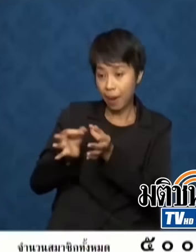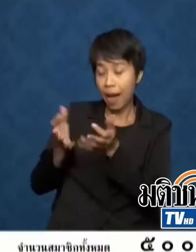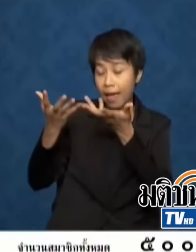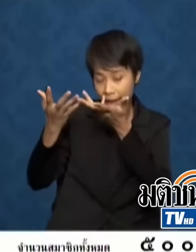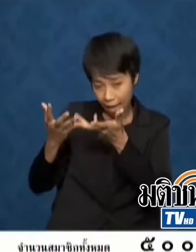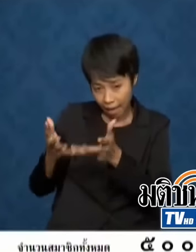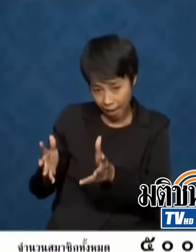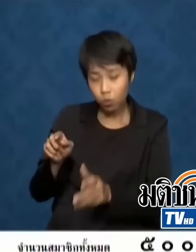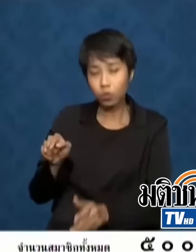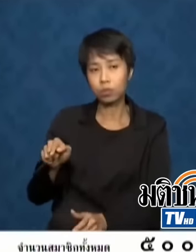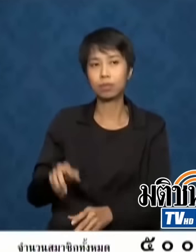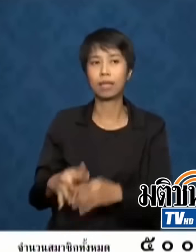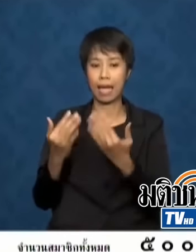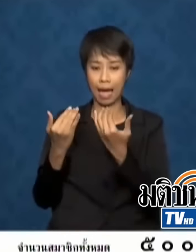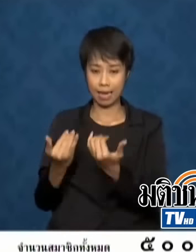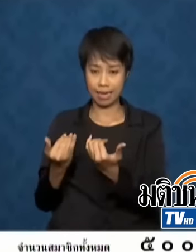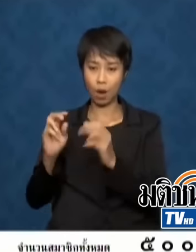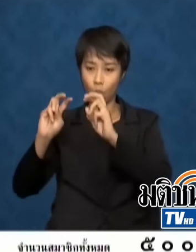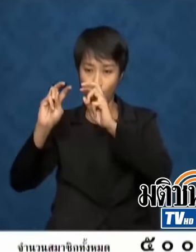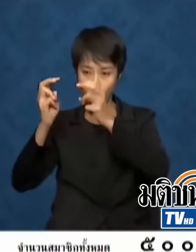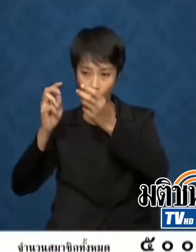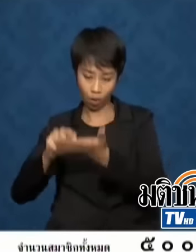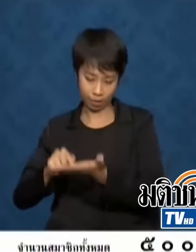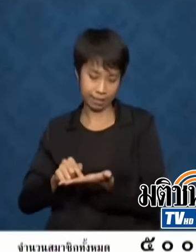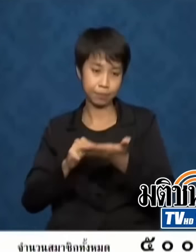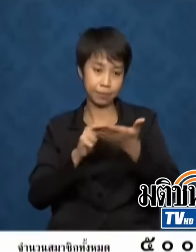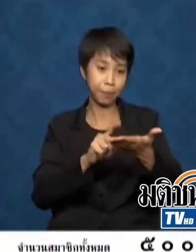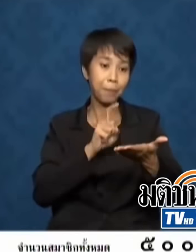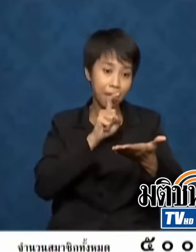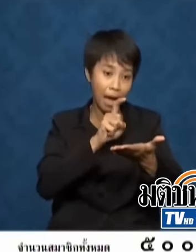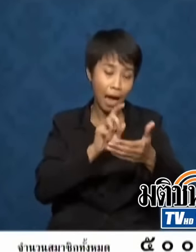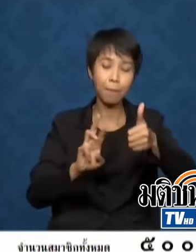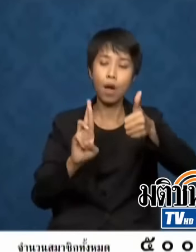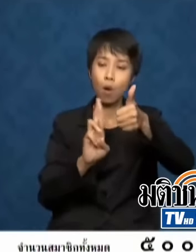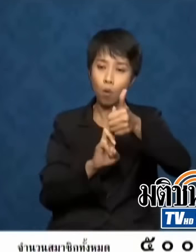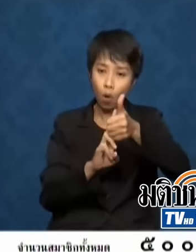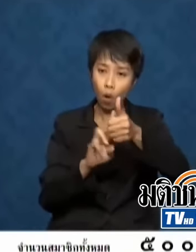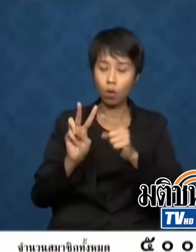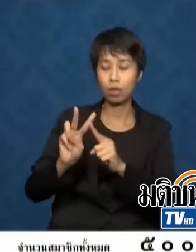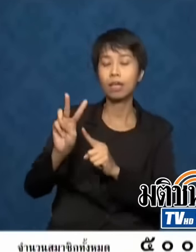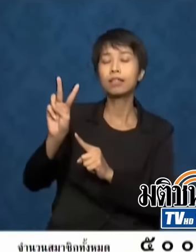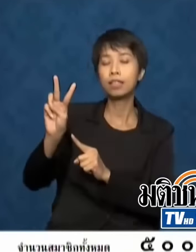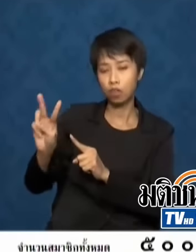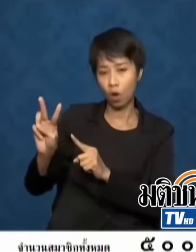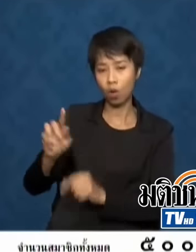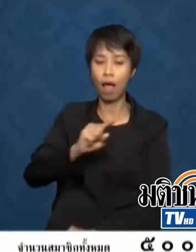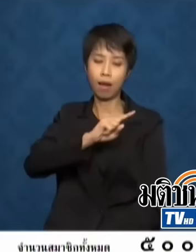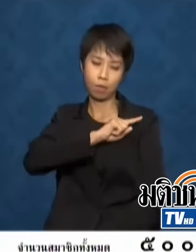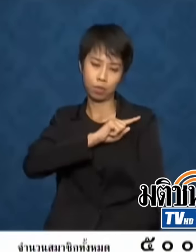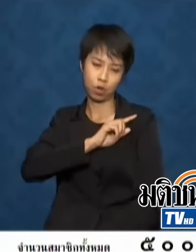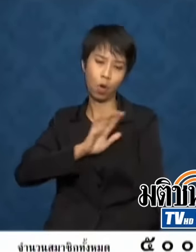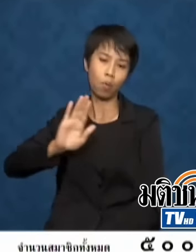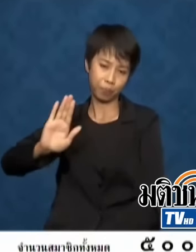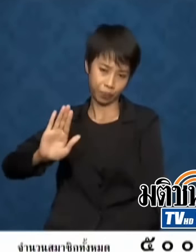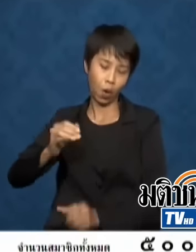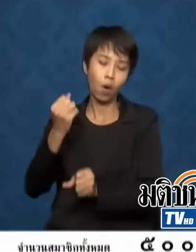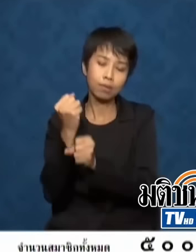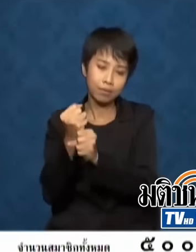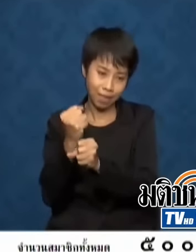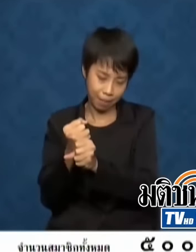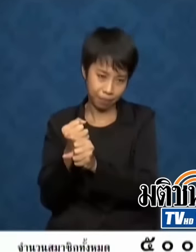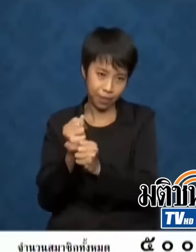า เรื่องนี้ท่านรองประธานสภาคนที่สองซึ่งได้รับมอบหมายตามหน้าที่ของท่านนะทุกกระทู้ตั้ง